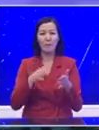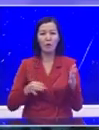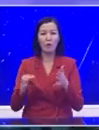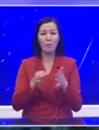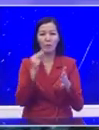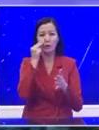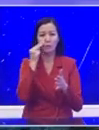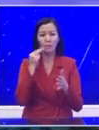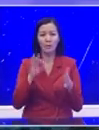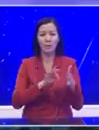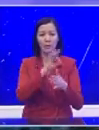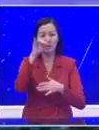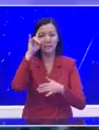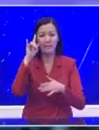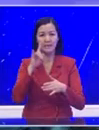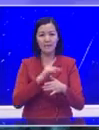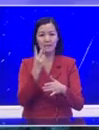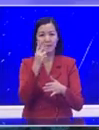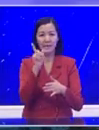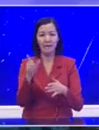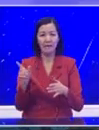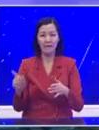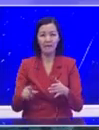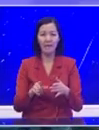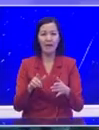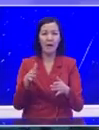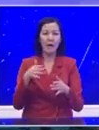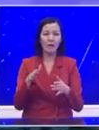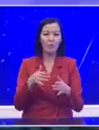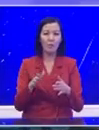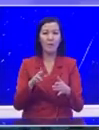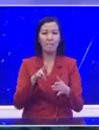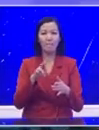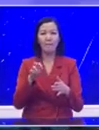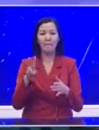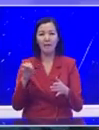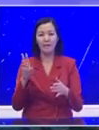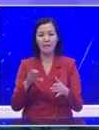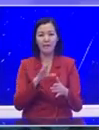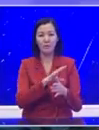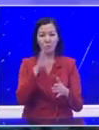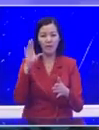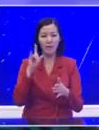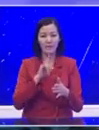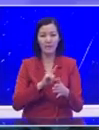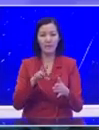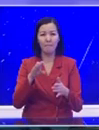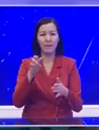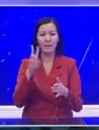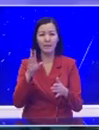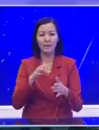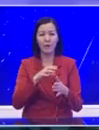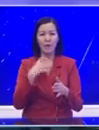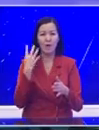Шымкент пен Шығыс Қазақстан облысында 2 жағдайдан. Ал Ақтөбе, Павлодар, Солтүстік Қазақстан, Маңғыстау, Қызылорда облыстарында